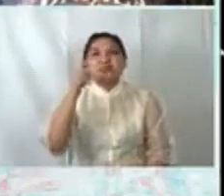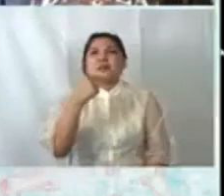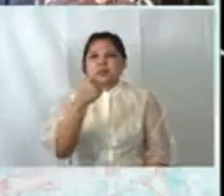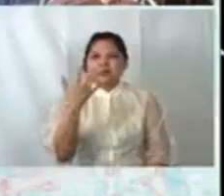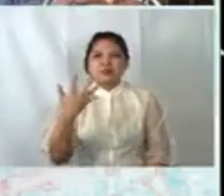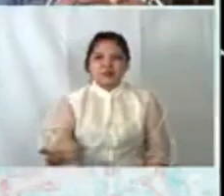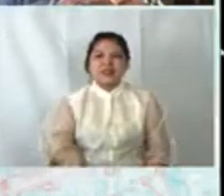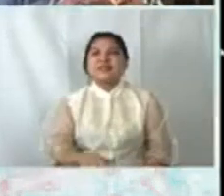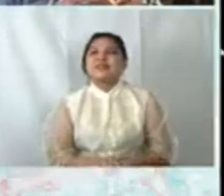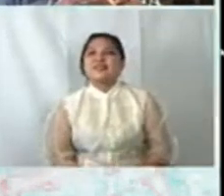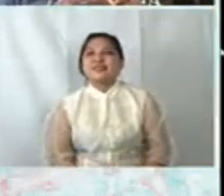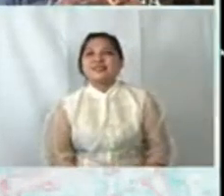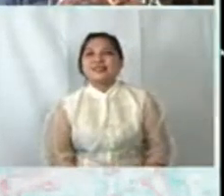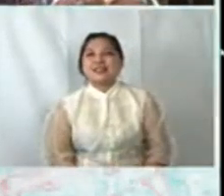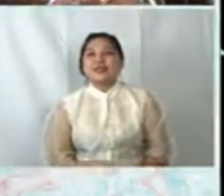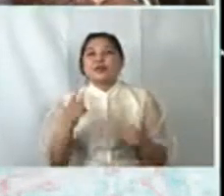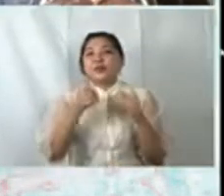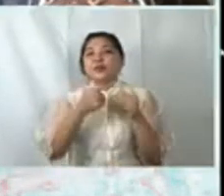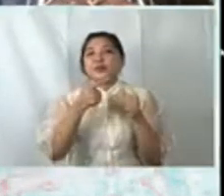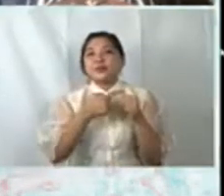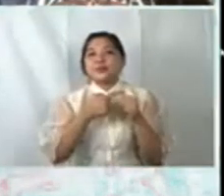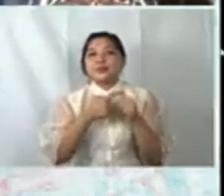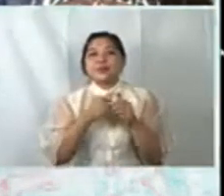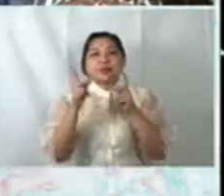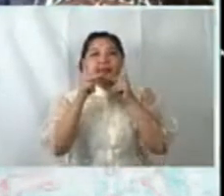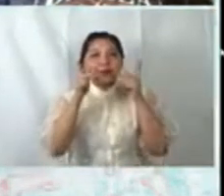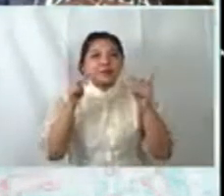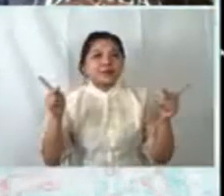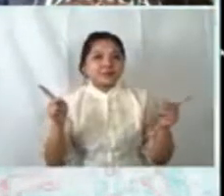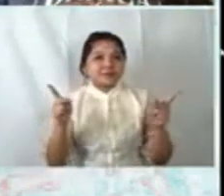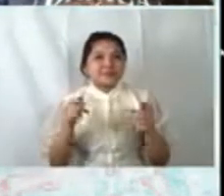dyan ay pinroklama